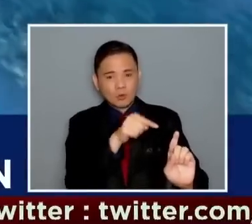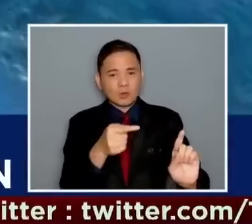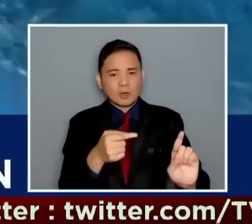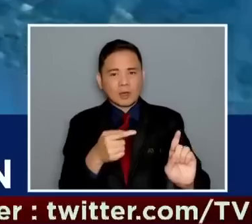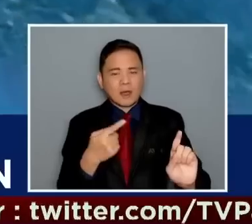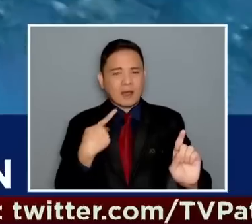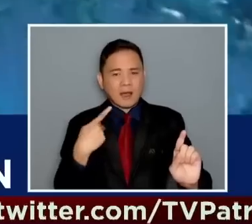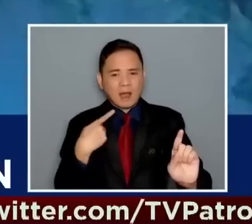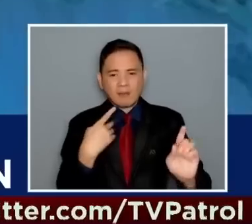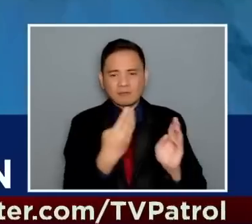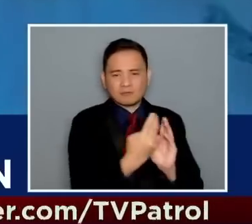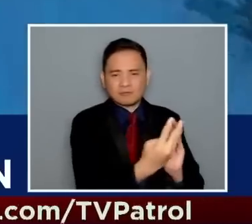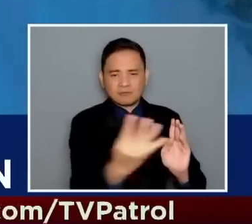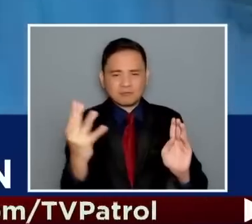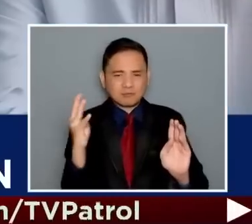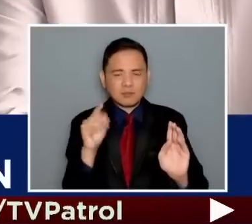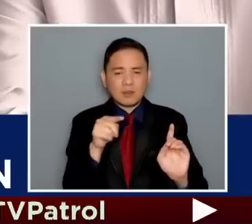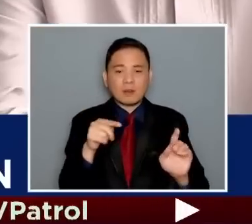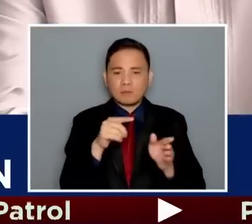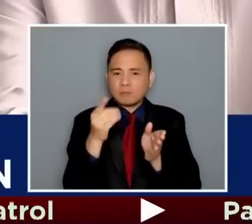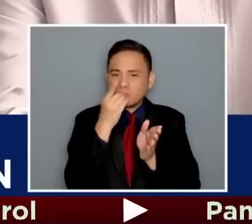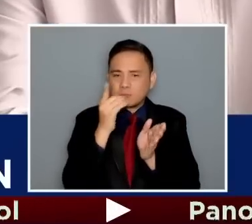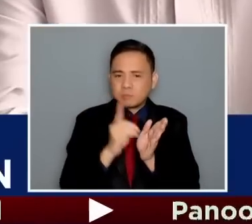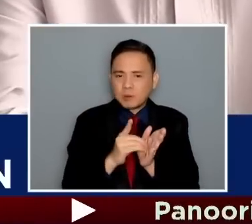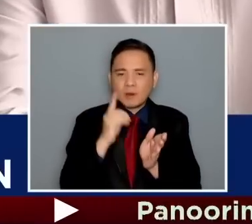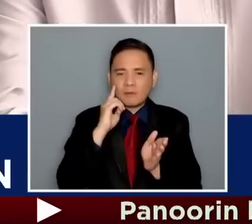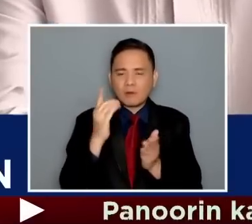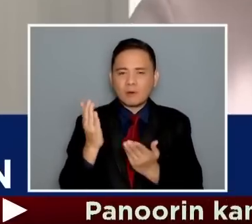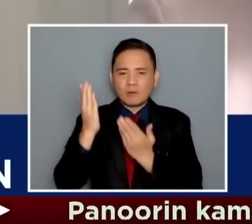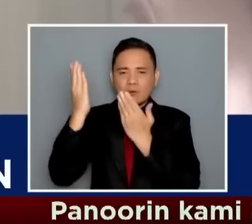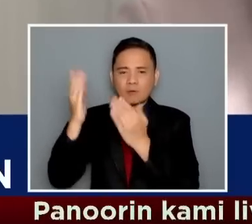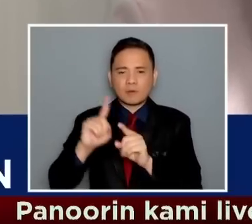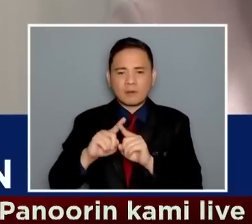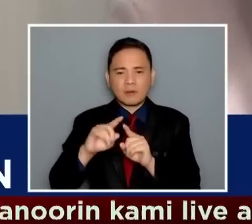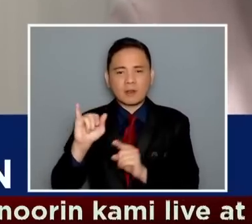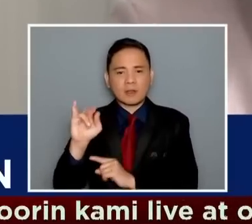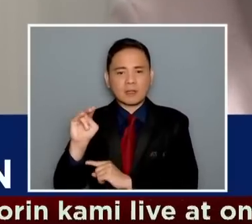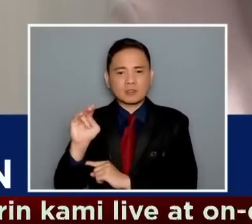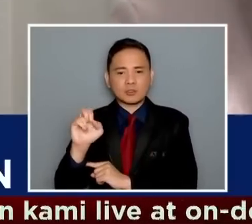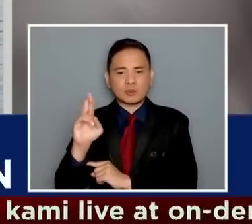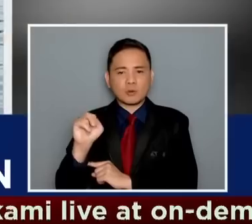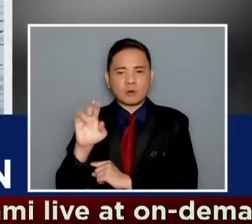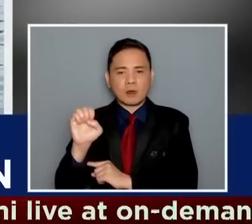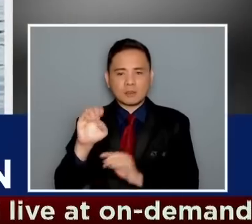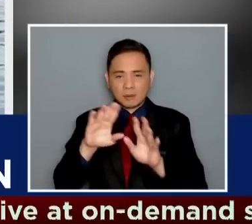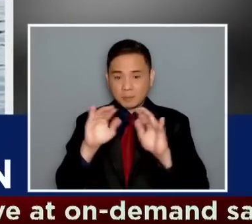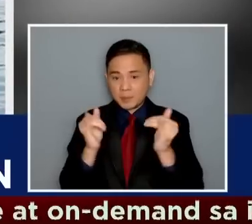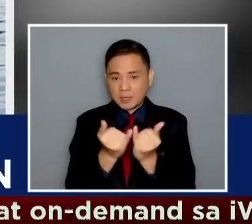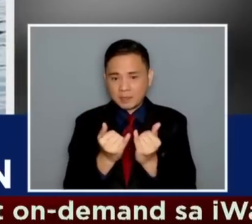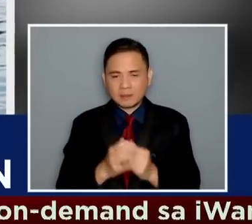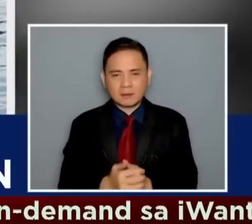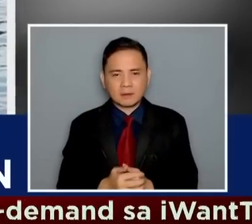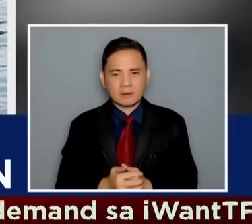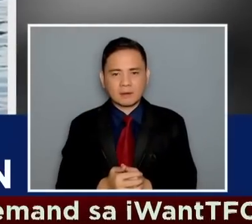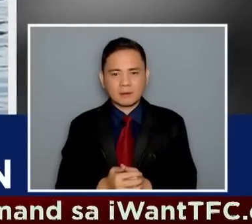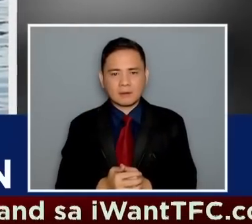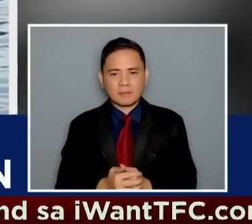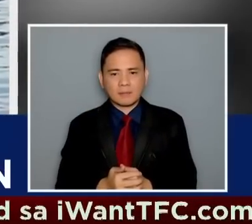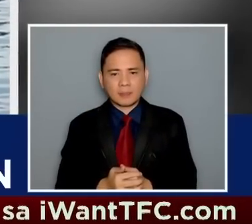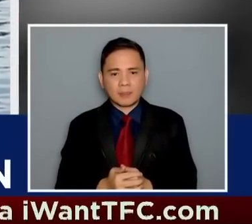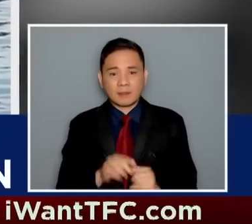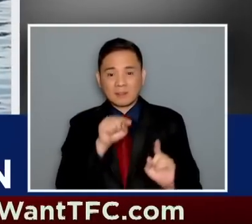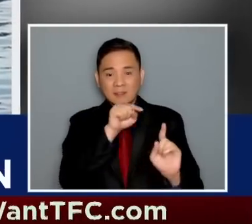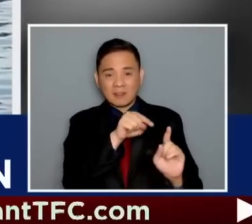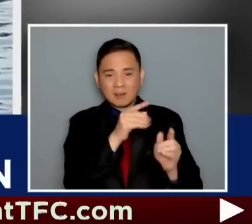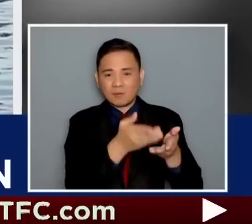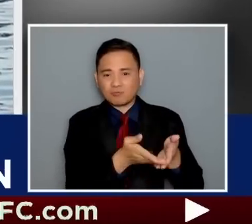ng barko at sa insurance company nito. Ayon sa DOJ, base sa initial investigasyon, 5 taong palutang lutang ang barko sa